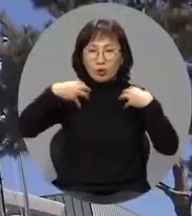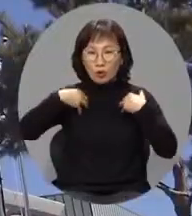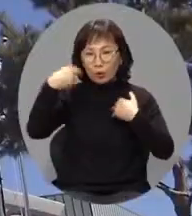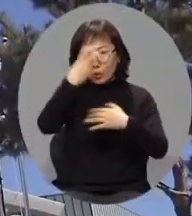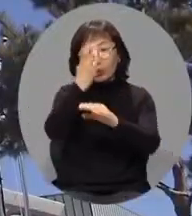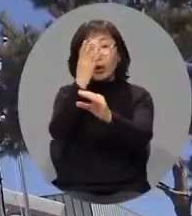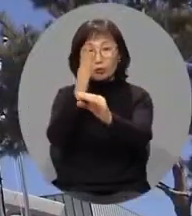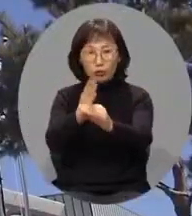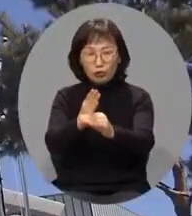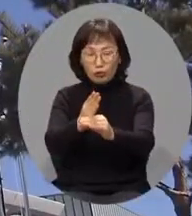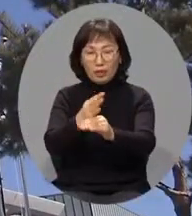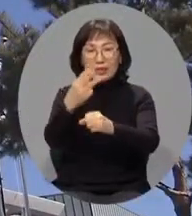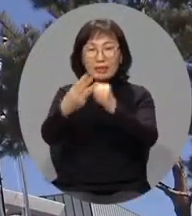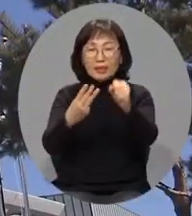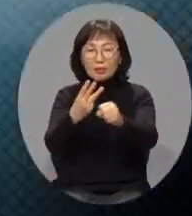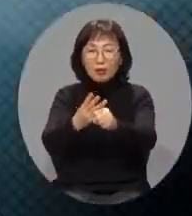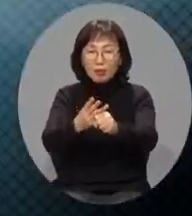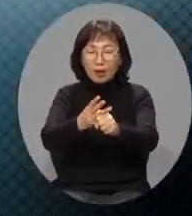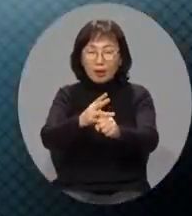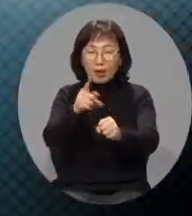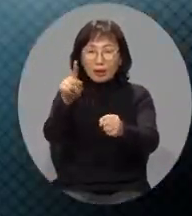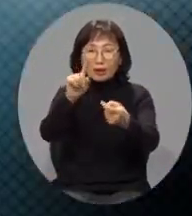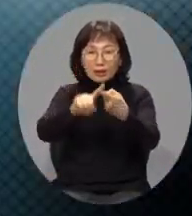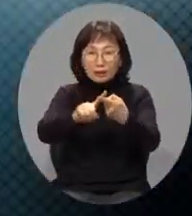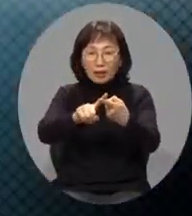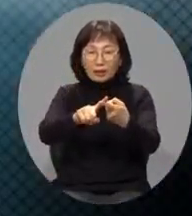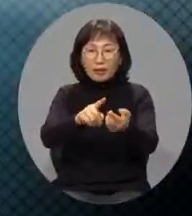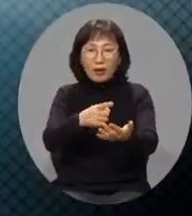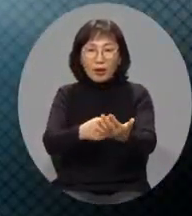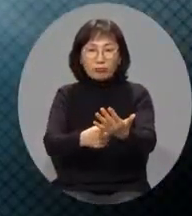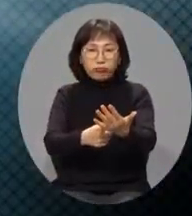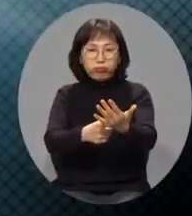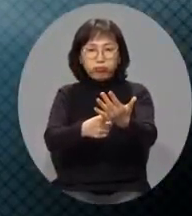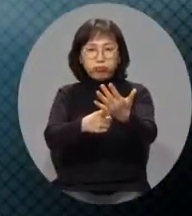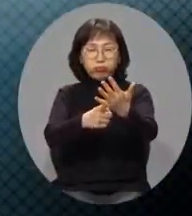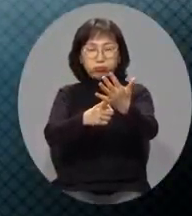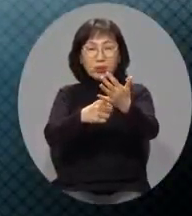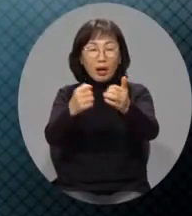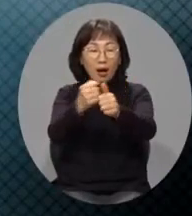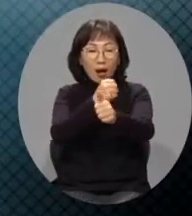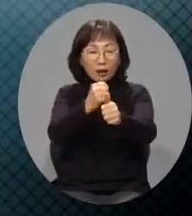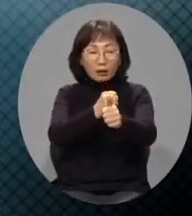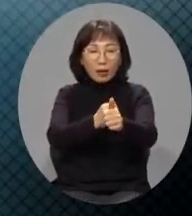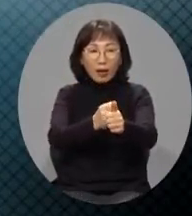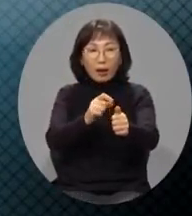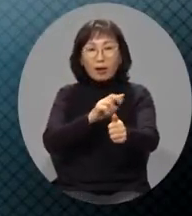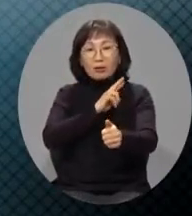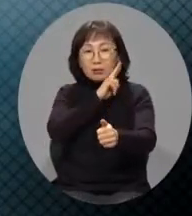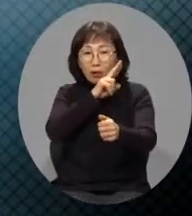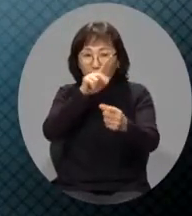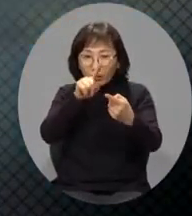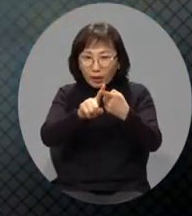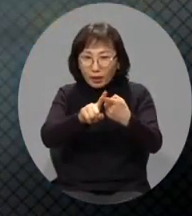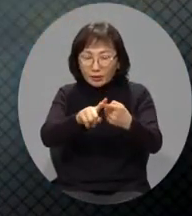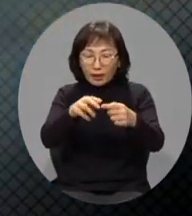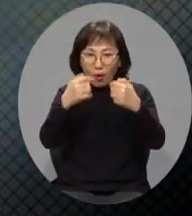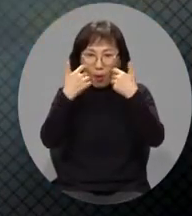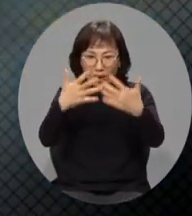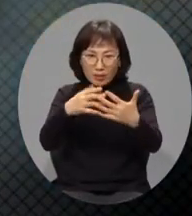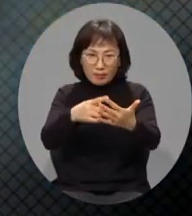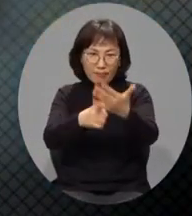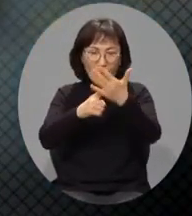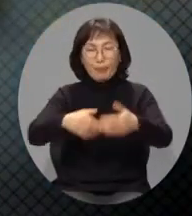가운데 3년만에 추면 위로 드러난 운동부 학생 학대 옥 의 진실이 명확히 규명되어야 할 것으로